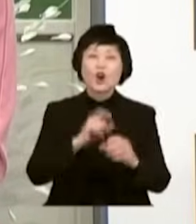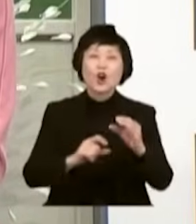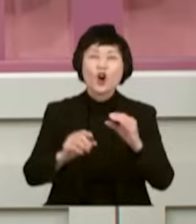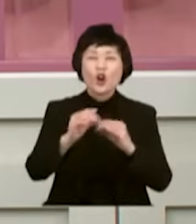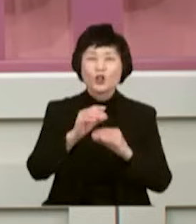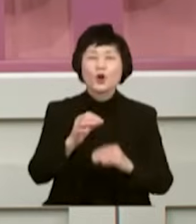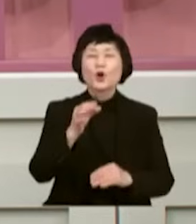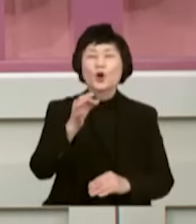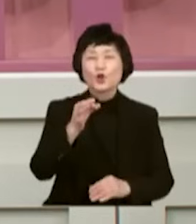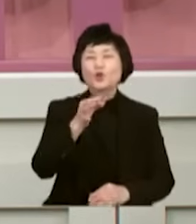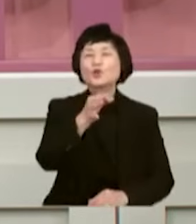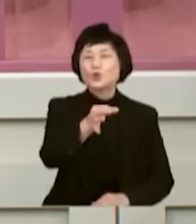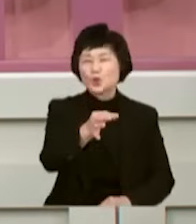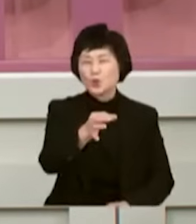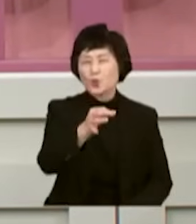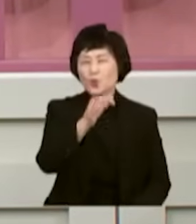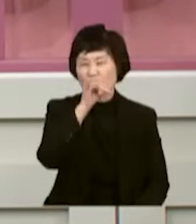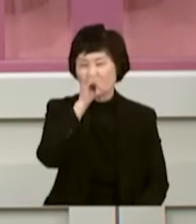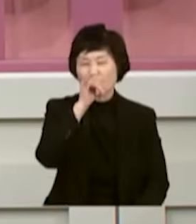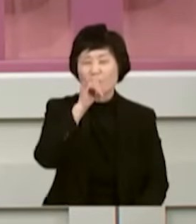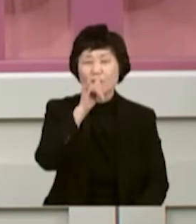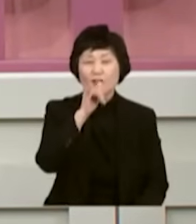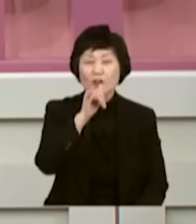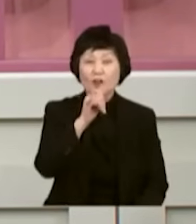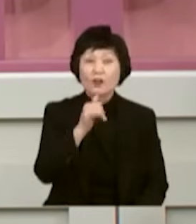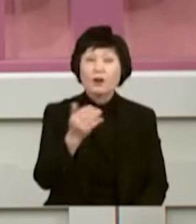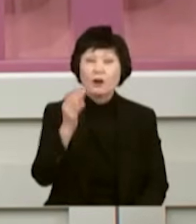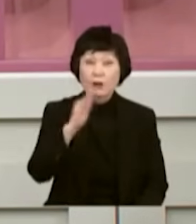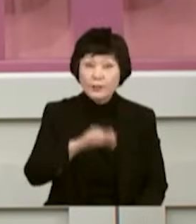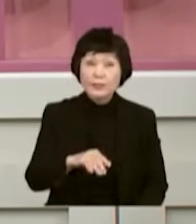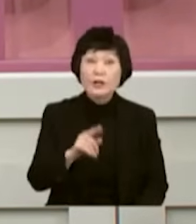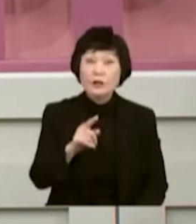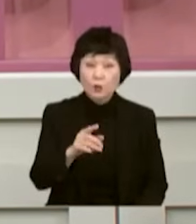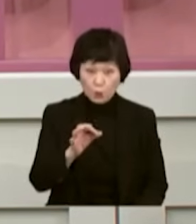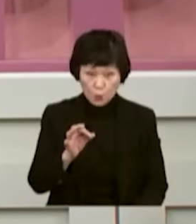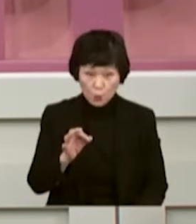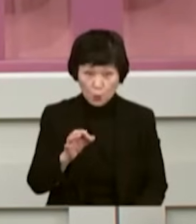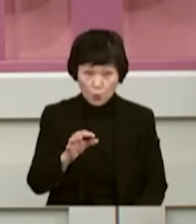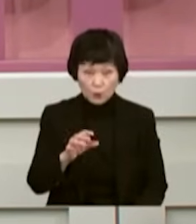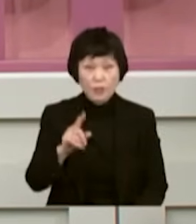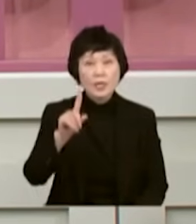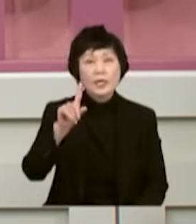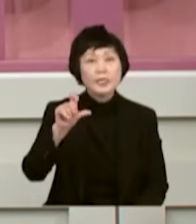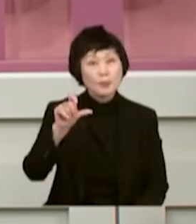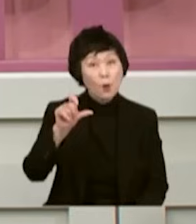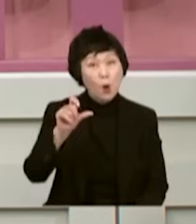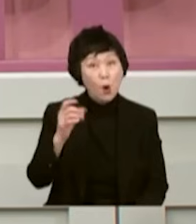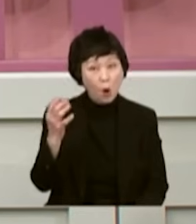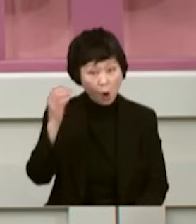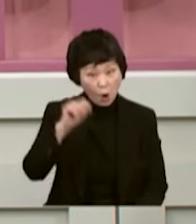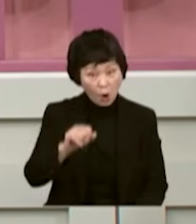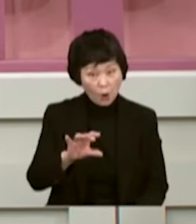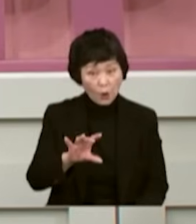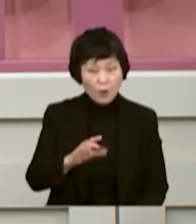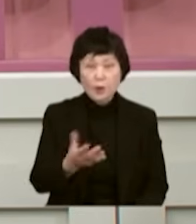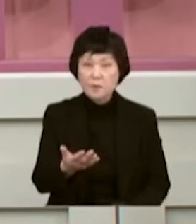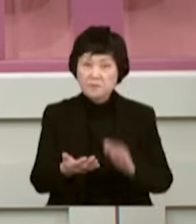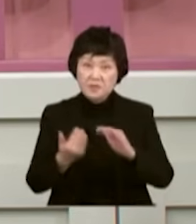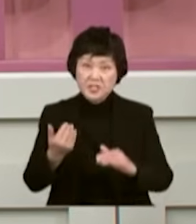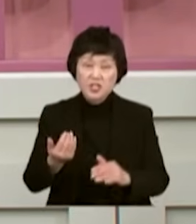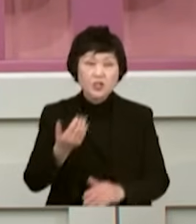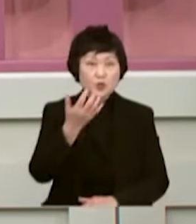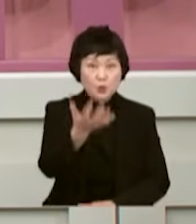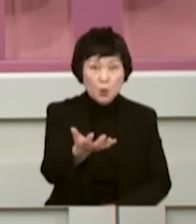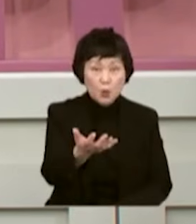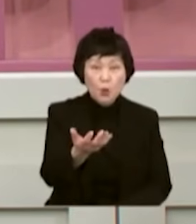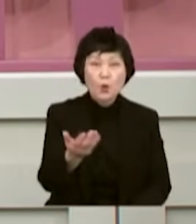줬거든요. 15억이라는 돈을 줬는데 이분이 이제 땅값을 내야 되거든요. 네. 땅값 낼